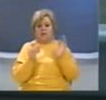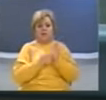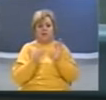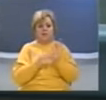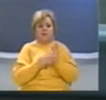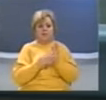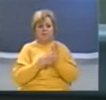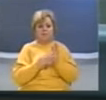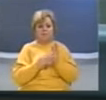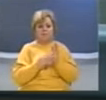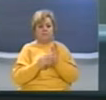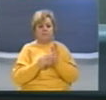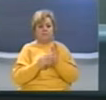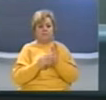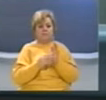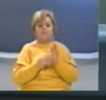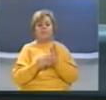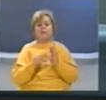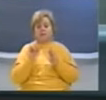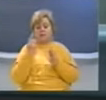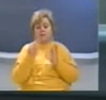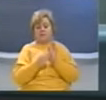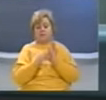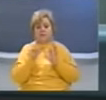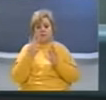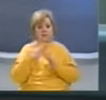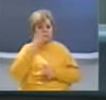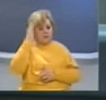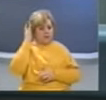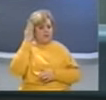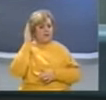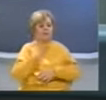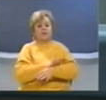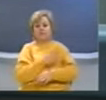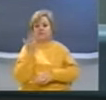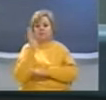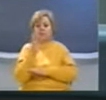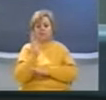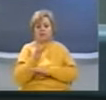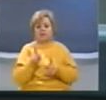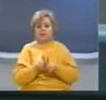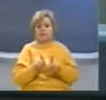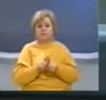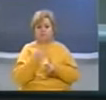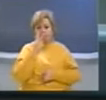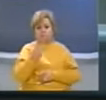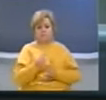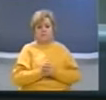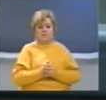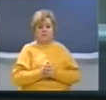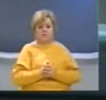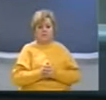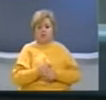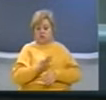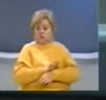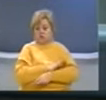nenin 11.3, rreth të cilit janë dilema dhe shqetësimet nga të gjithë deputetet pa dallim, duke pas